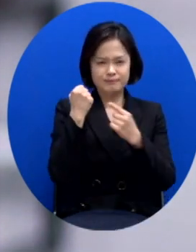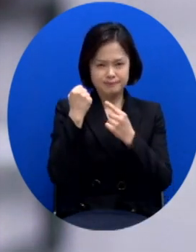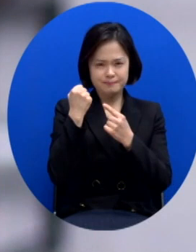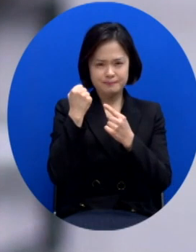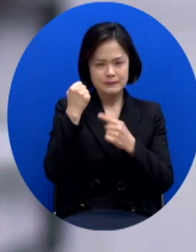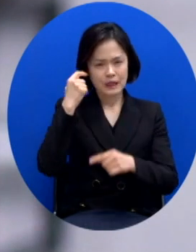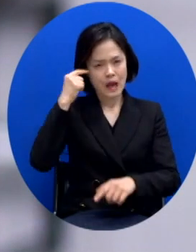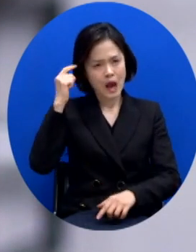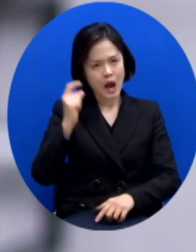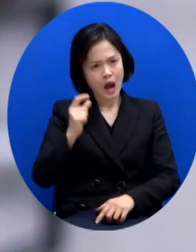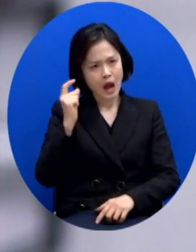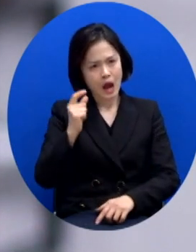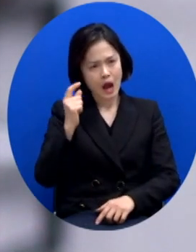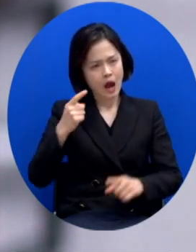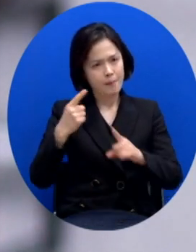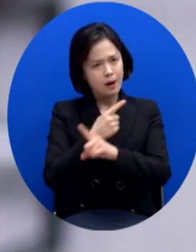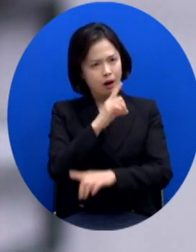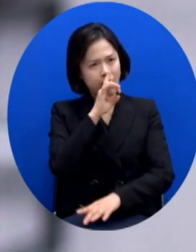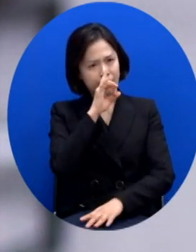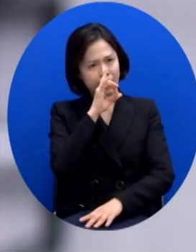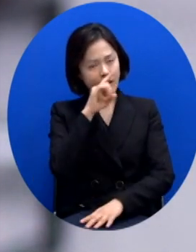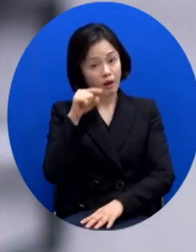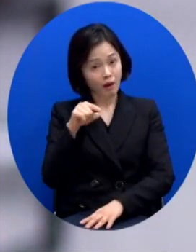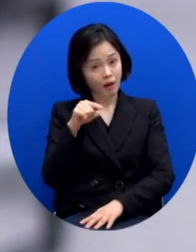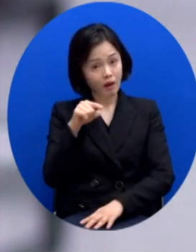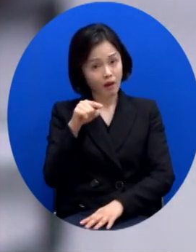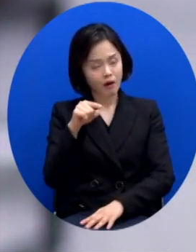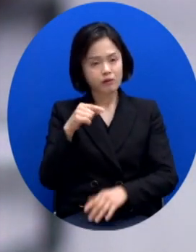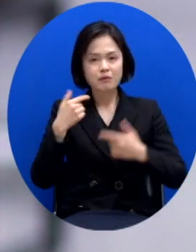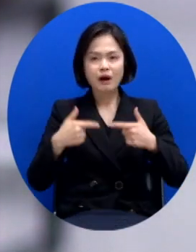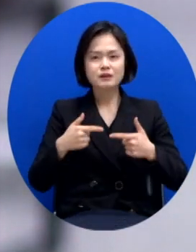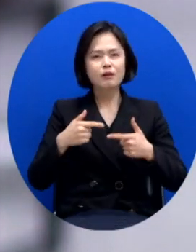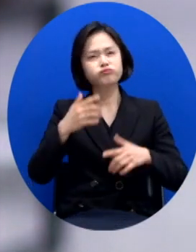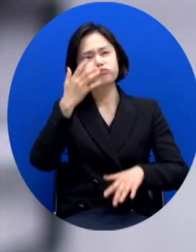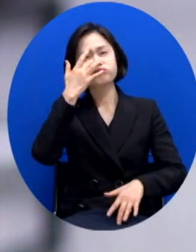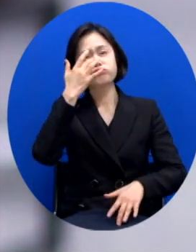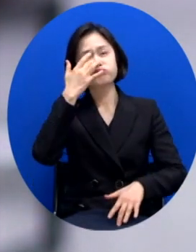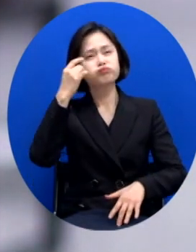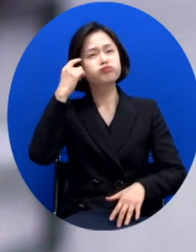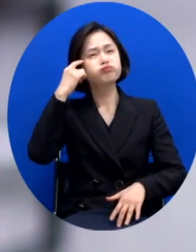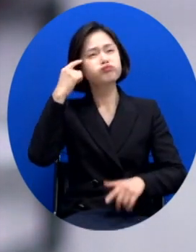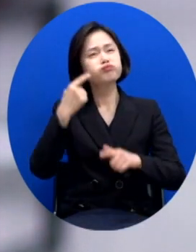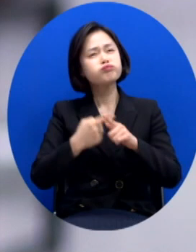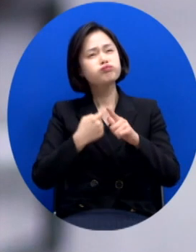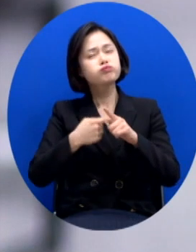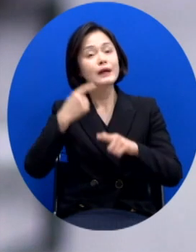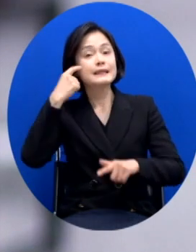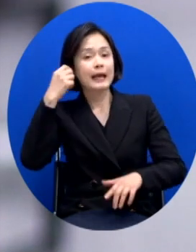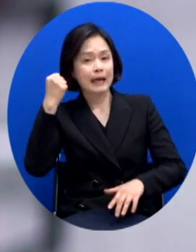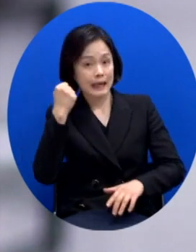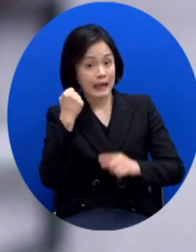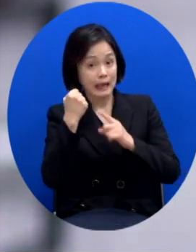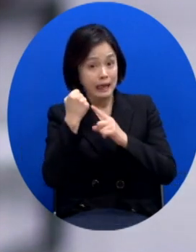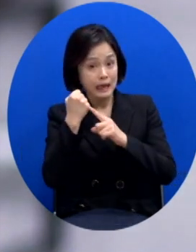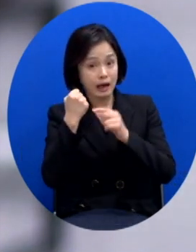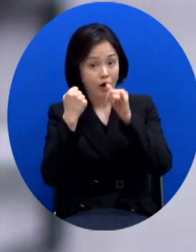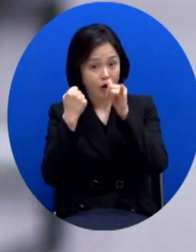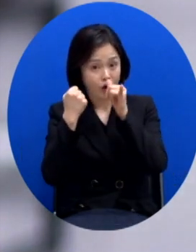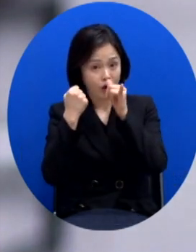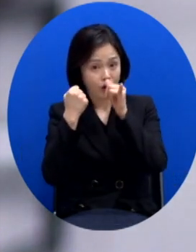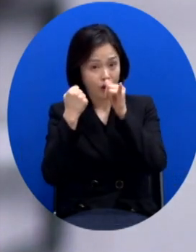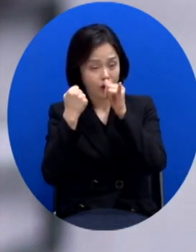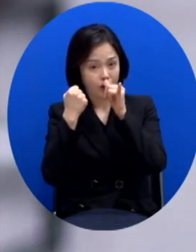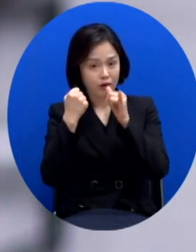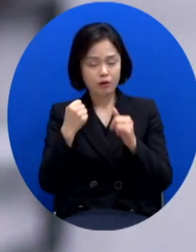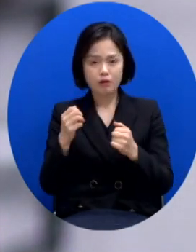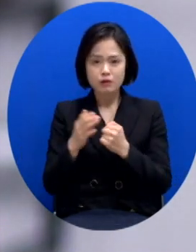또는 지나치게 당연한 것처럼 알려진 생각 을 뜻하는 말입니다 우리 공동체